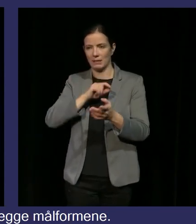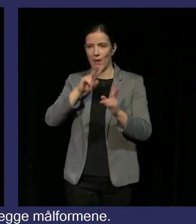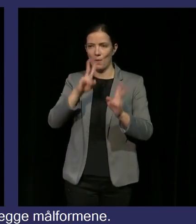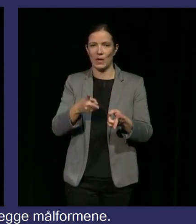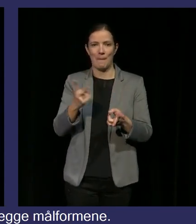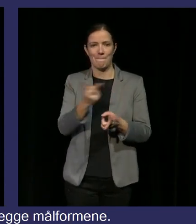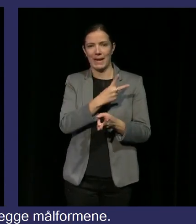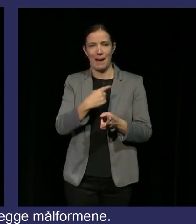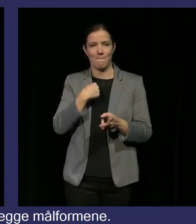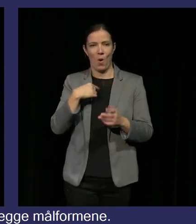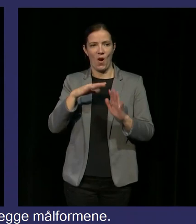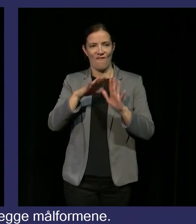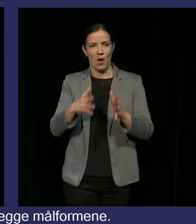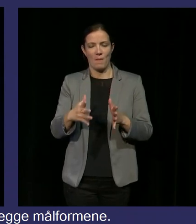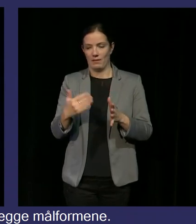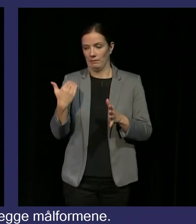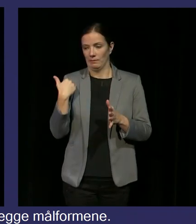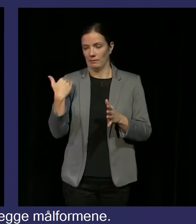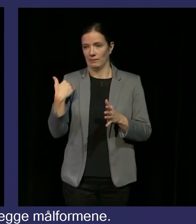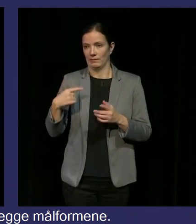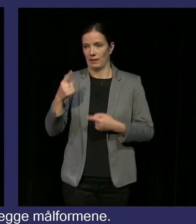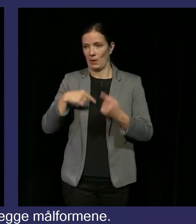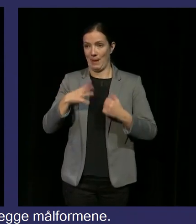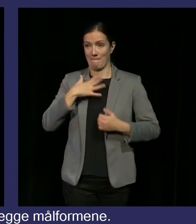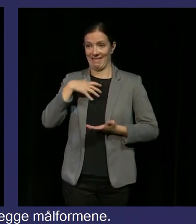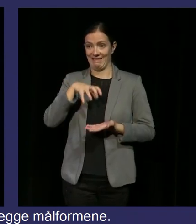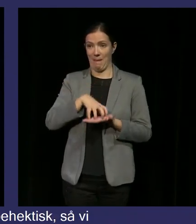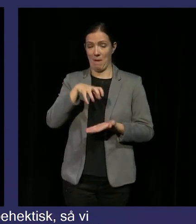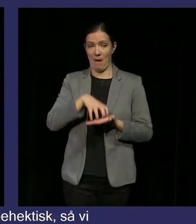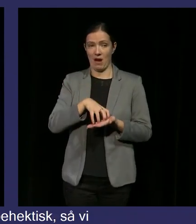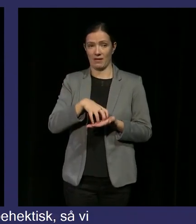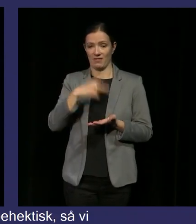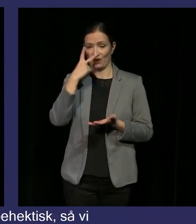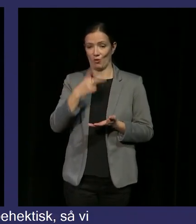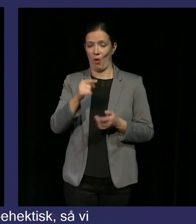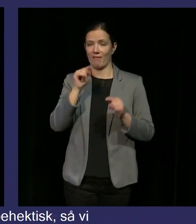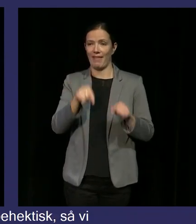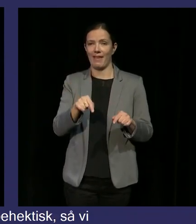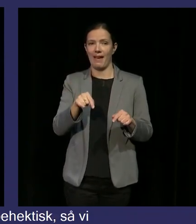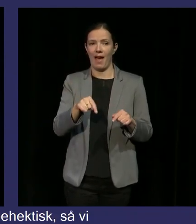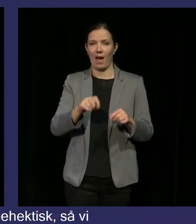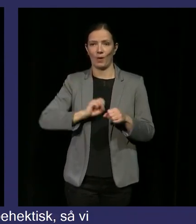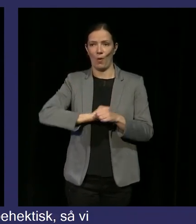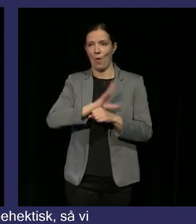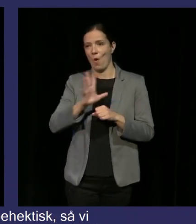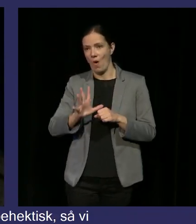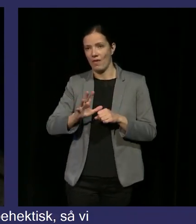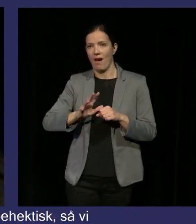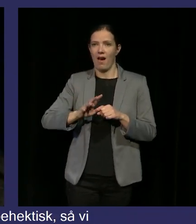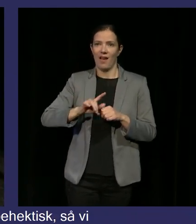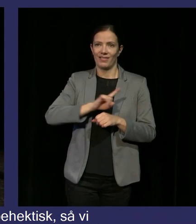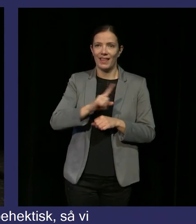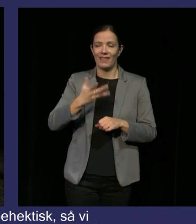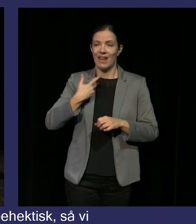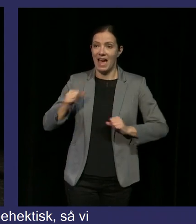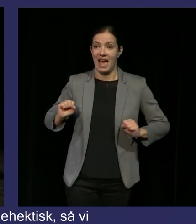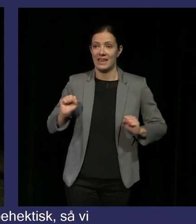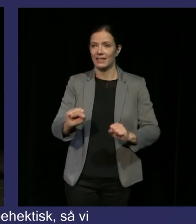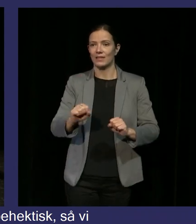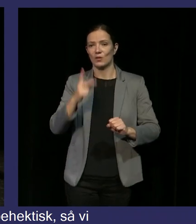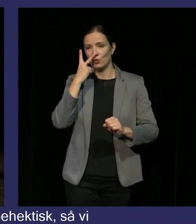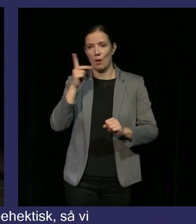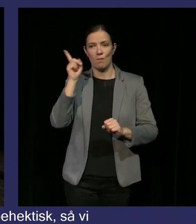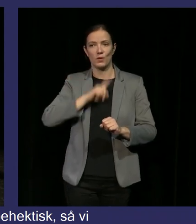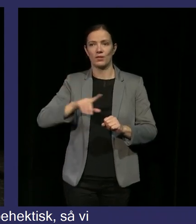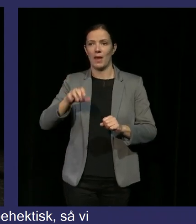begge målformene. Vi hadde akkurat en runde i mitt departement. Altså, vi så at i denne koronatiden, der det var kjempehektisk, så vi at plutselig så ble